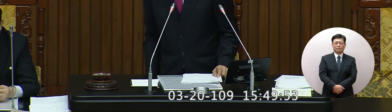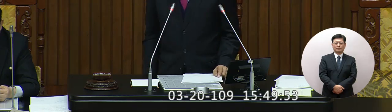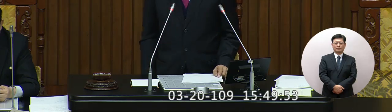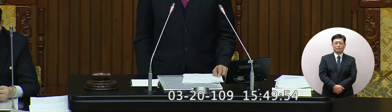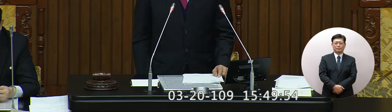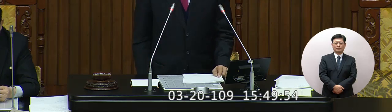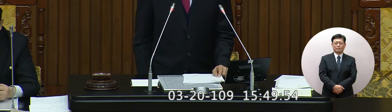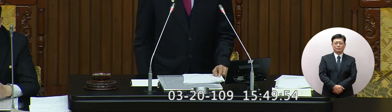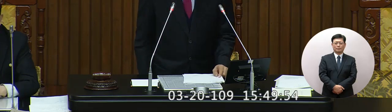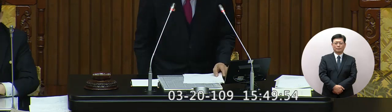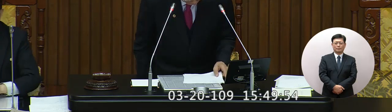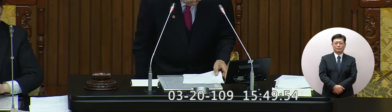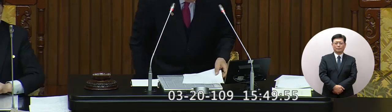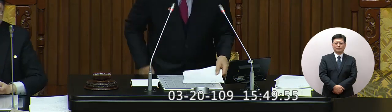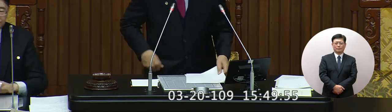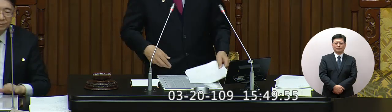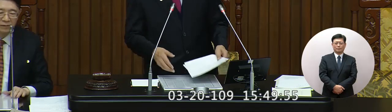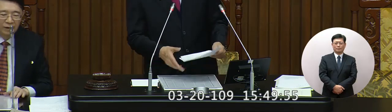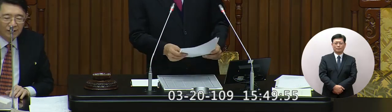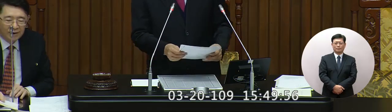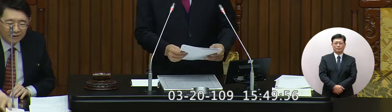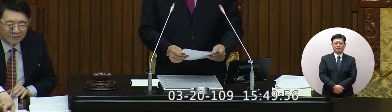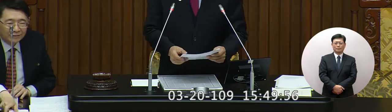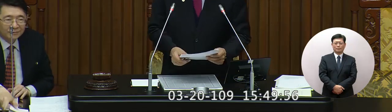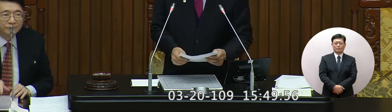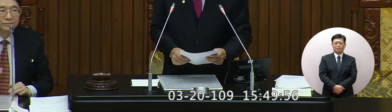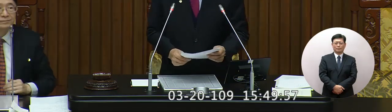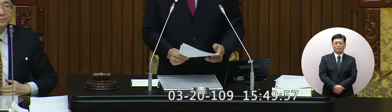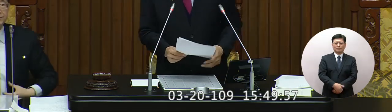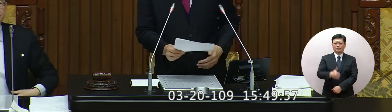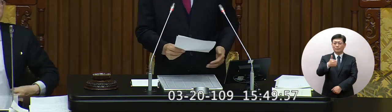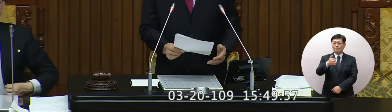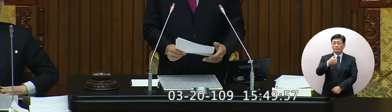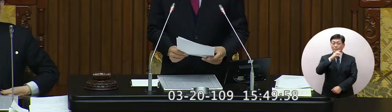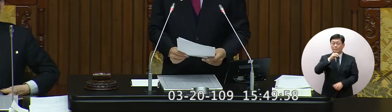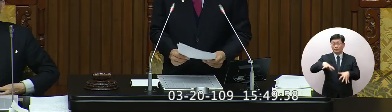谢谢洪胜山委员。